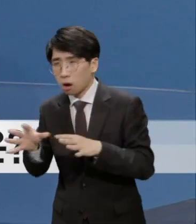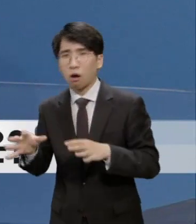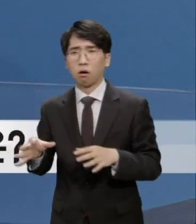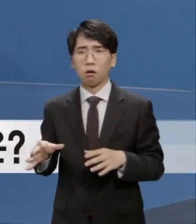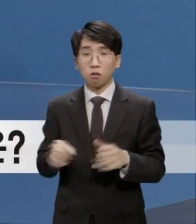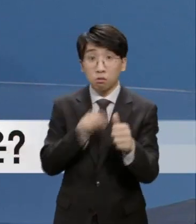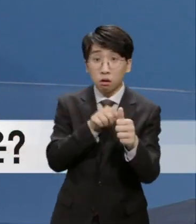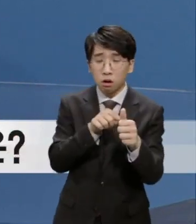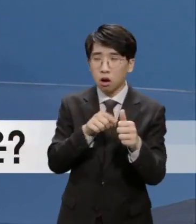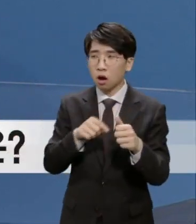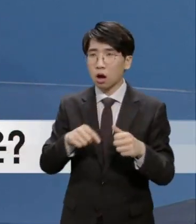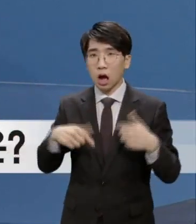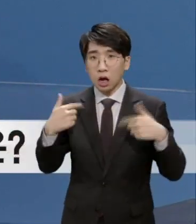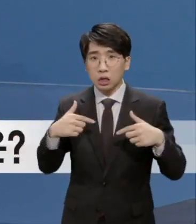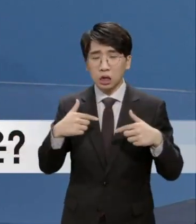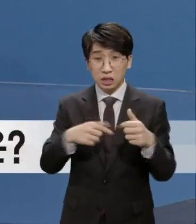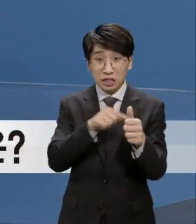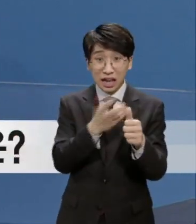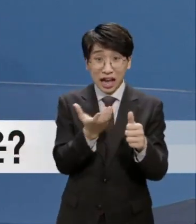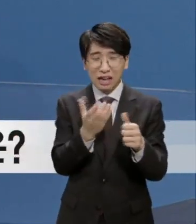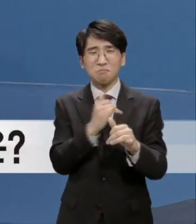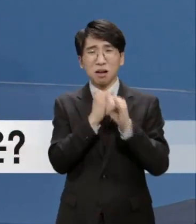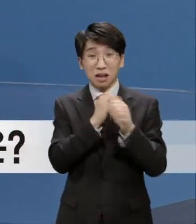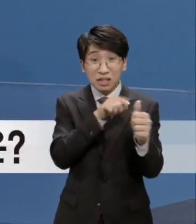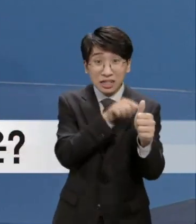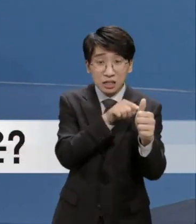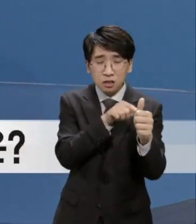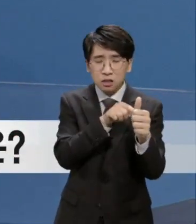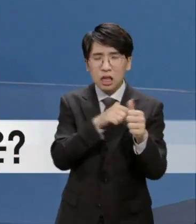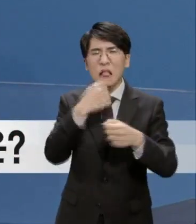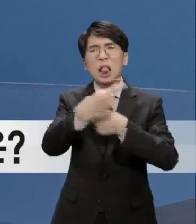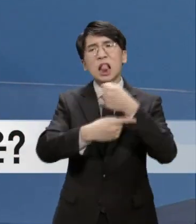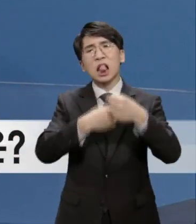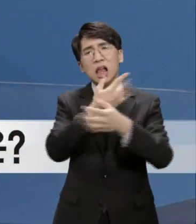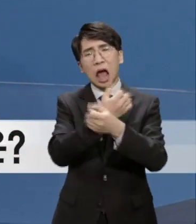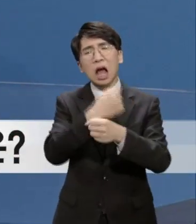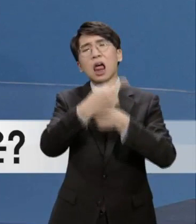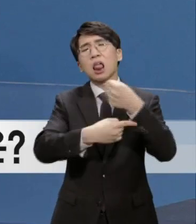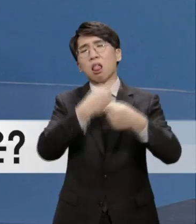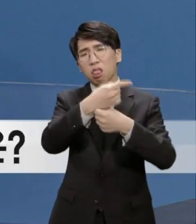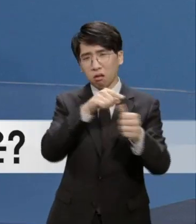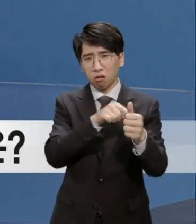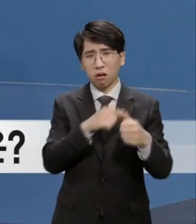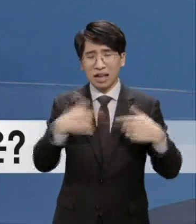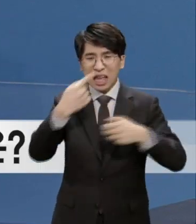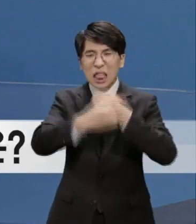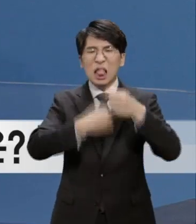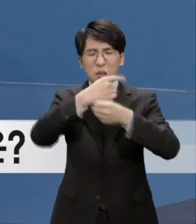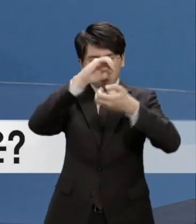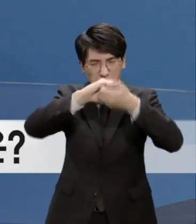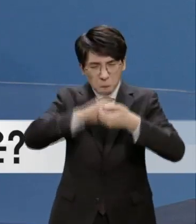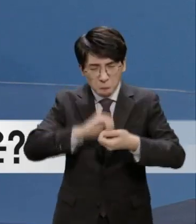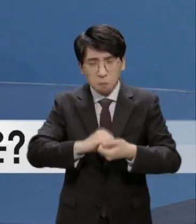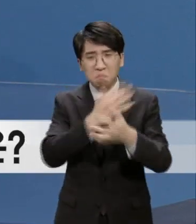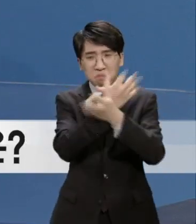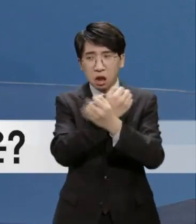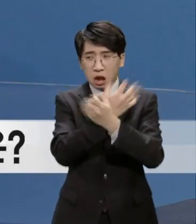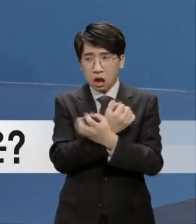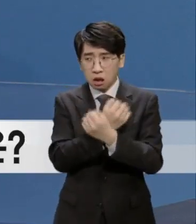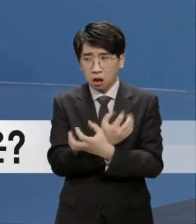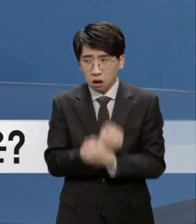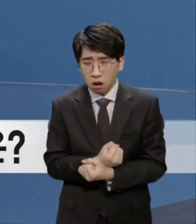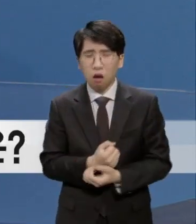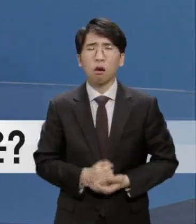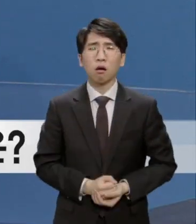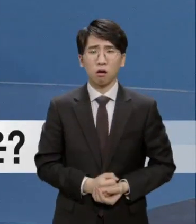그 돌아가신 분도 1년에 한 번씩 계약서를 썼는데 네. 사실은 저희 노원구에서는 이분 같은 경우는 오히려 1년 단위는 좀 안전한